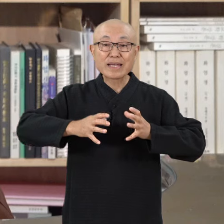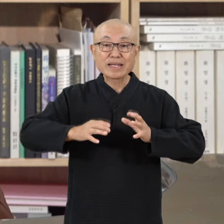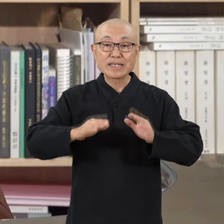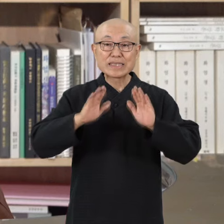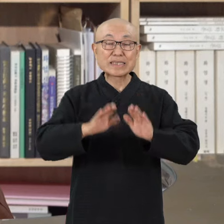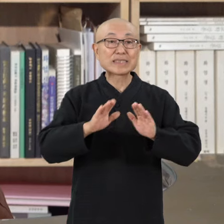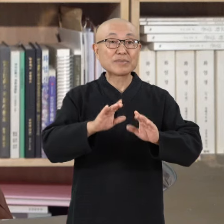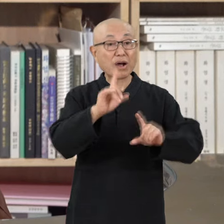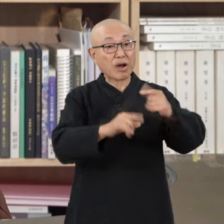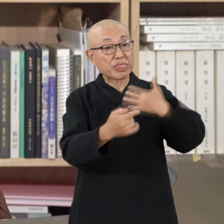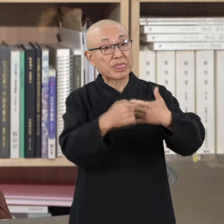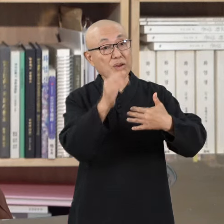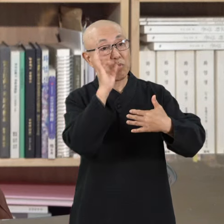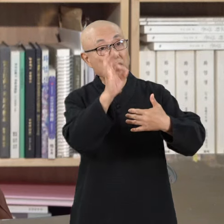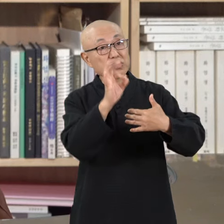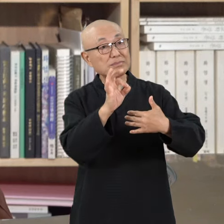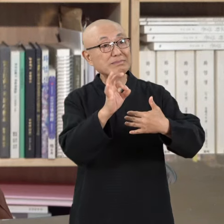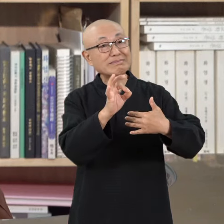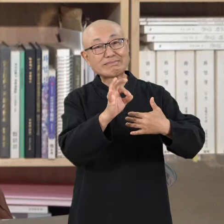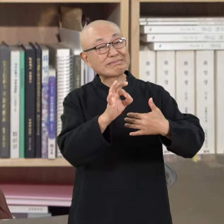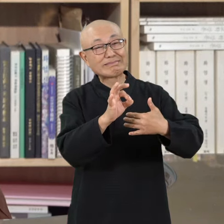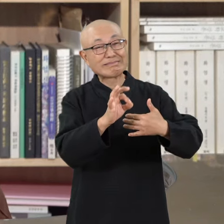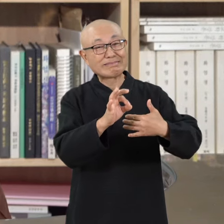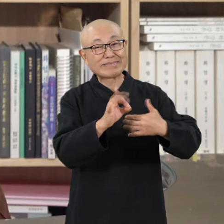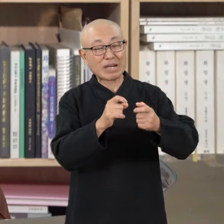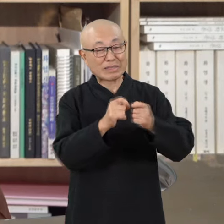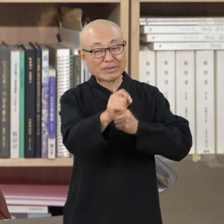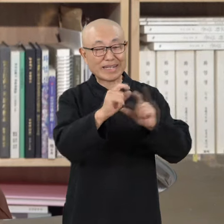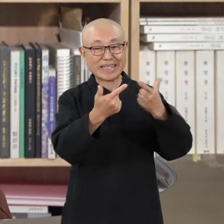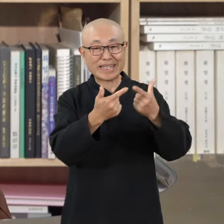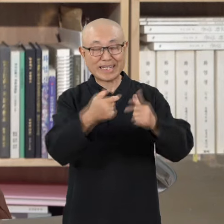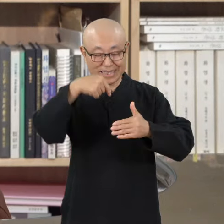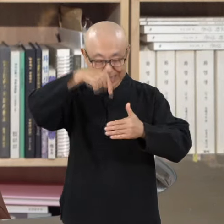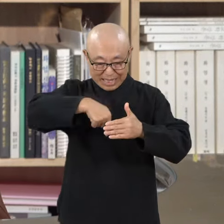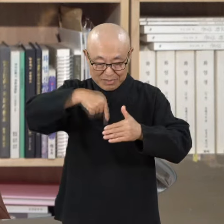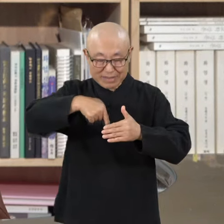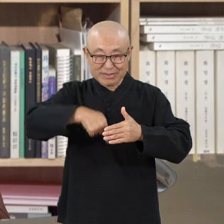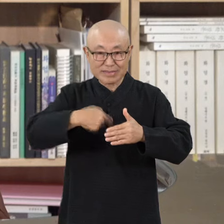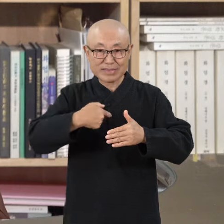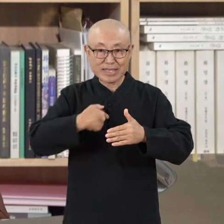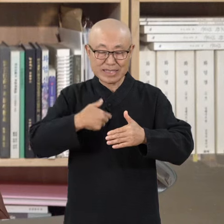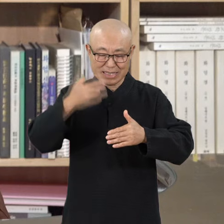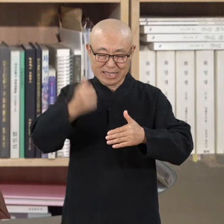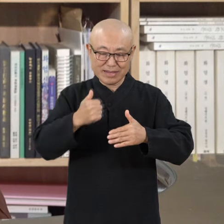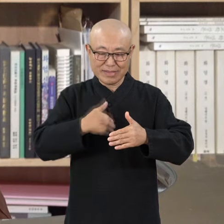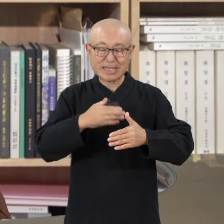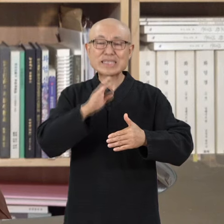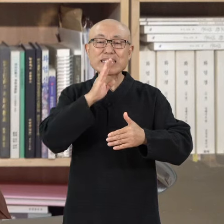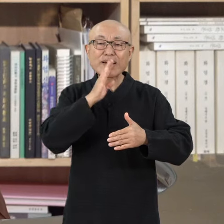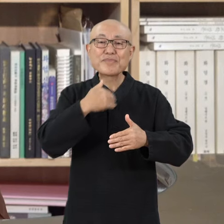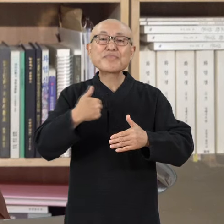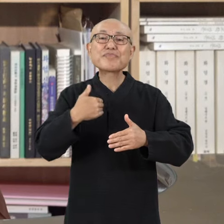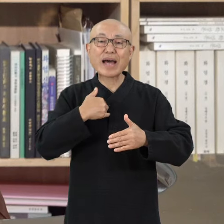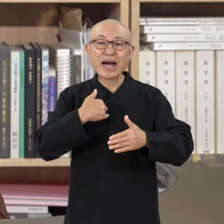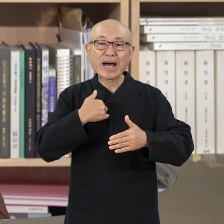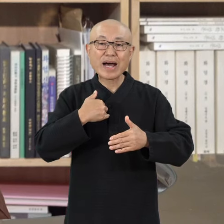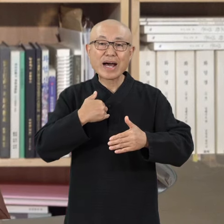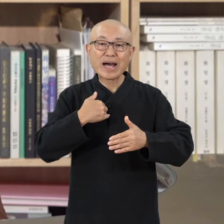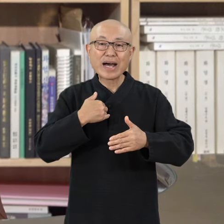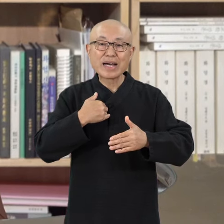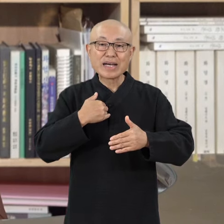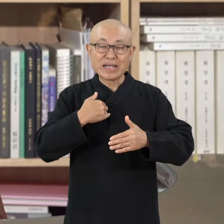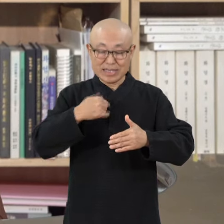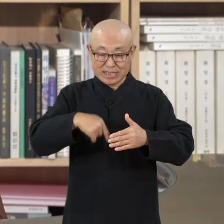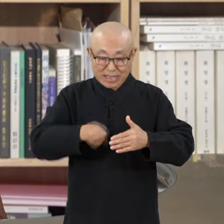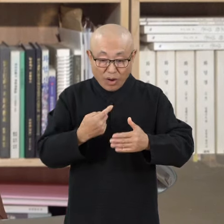세계는 정말 덕없는데 내 내면의 주인공이라고 할까요? 참다운 나는 지금 내 자신이